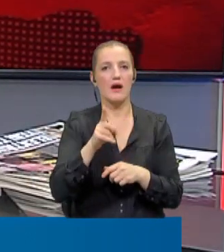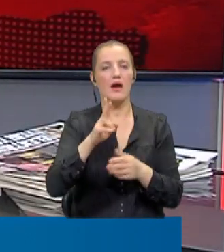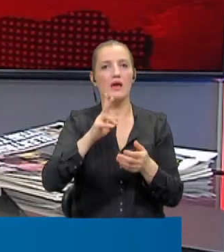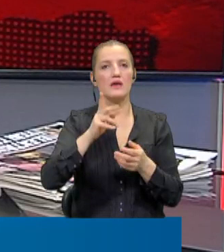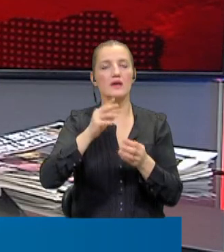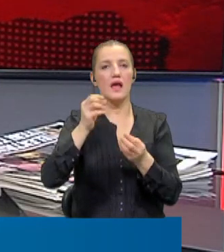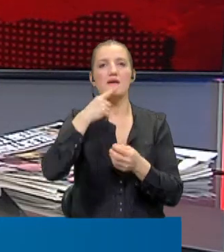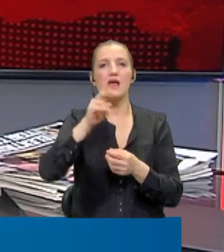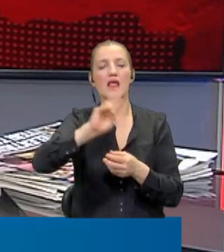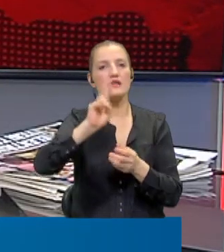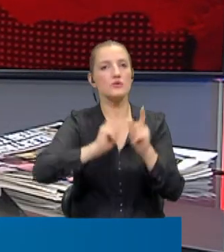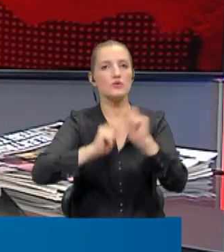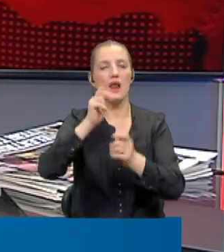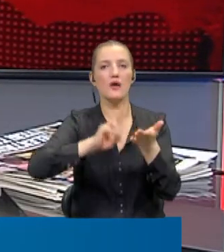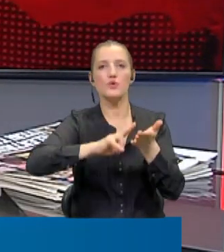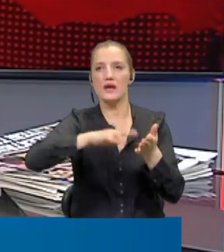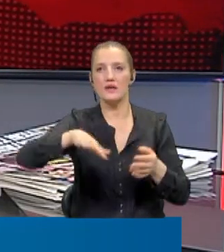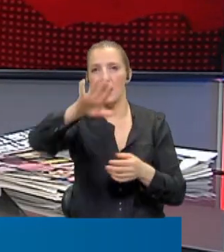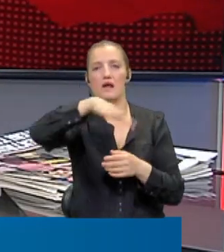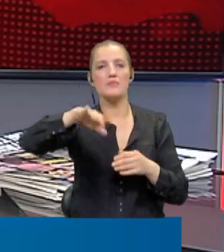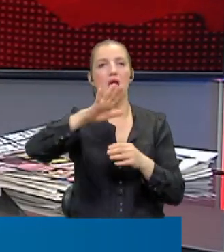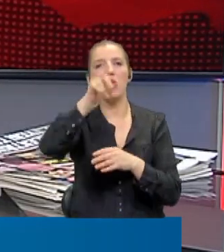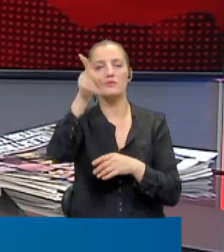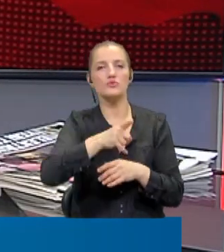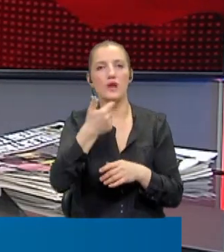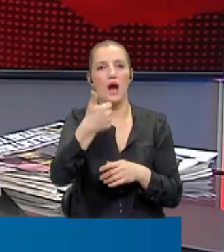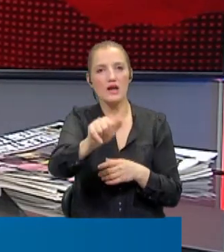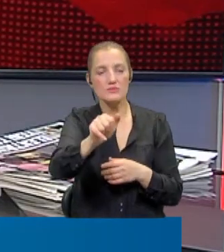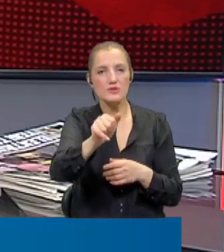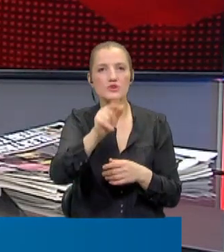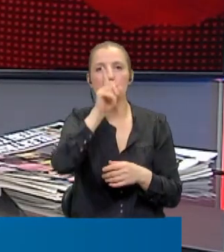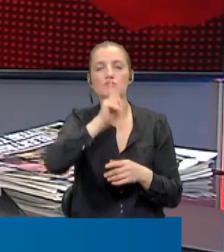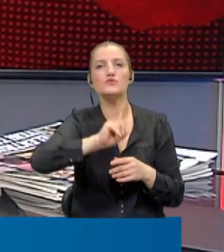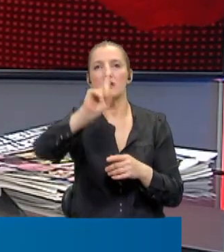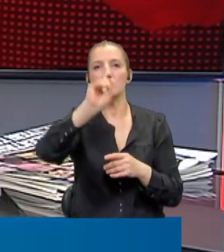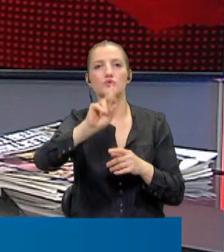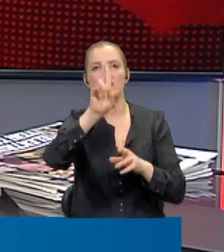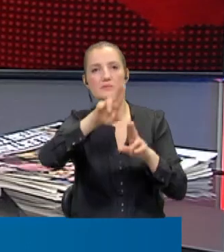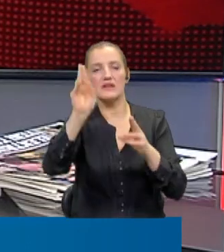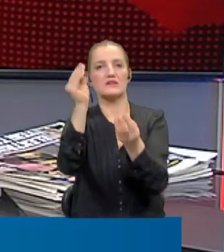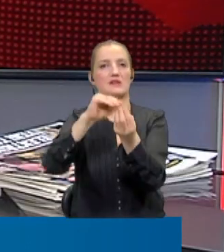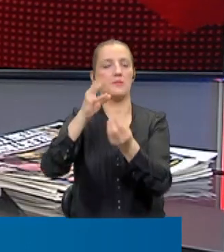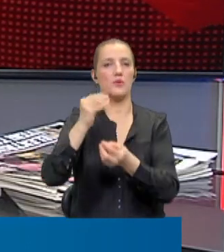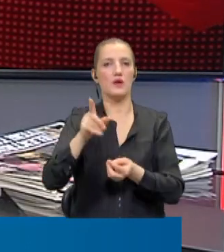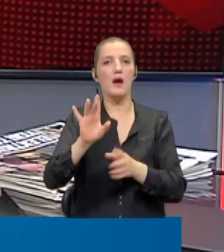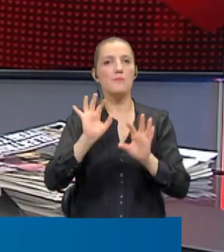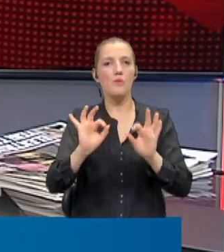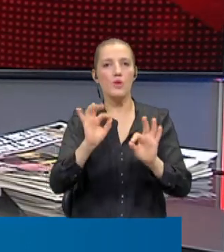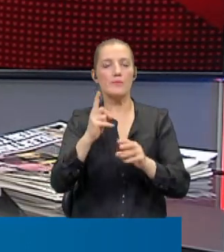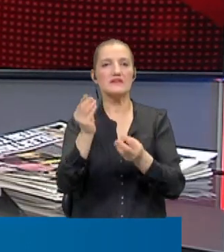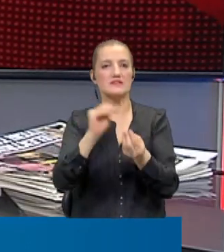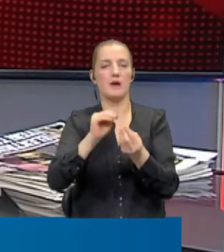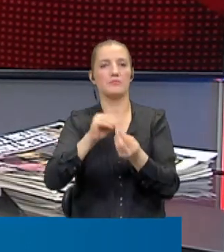abonelerin yüzde 60'ın yüzde yetmiş inin zam oranı yüzde 127 hani böyle bir